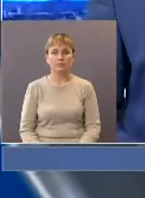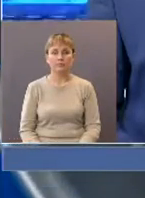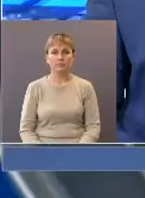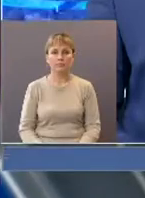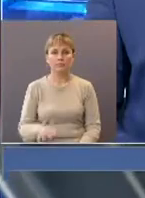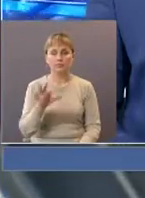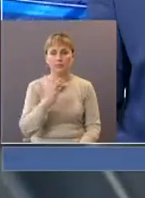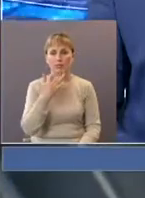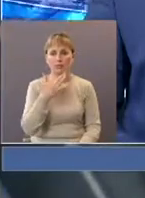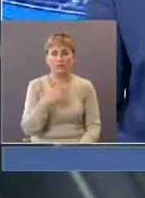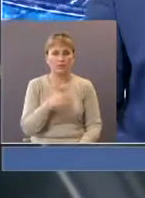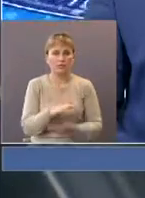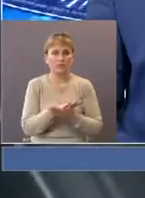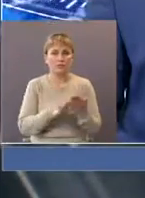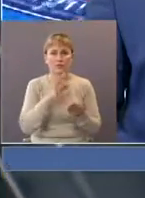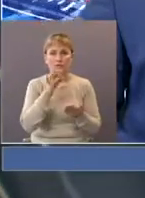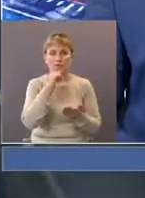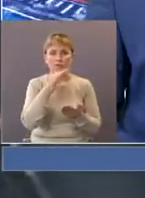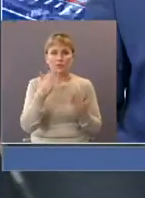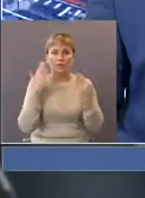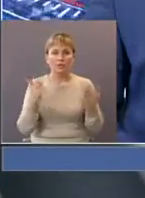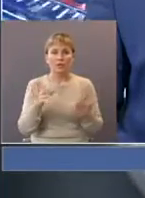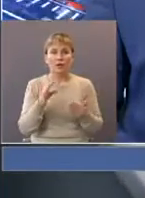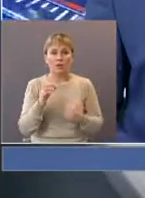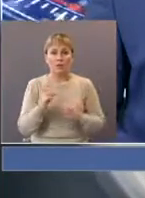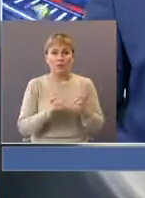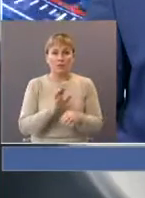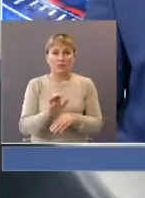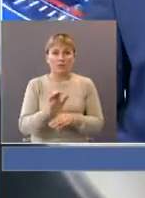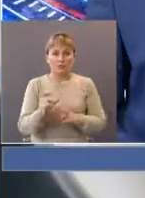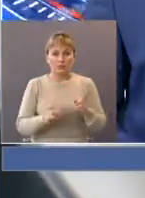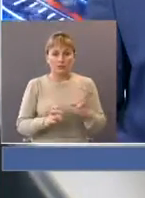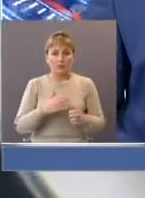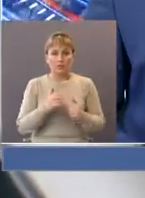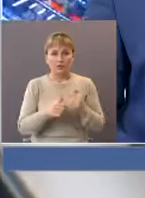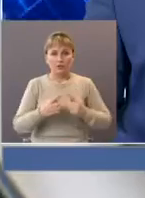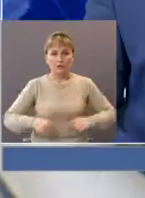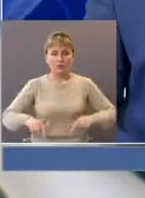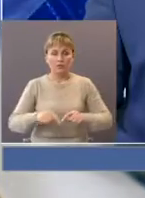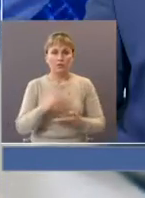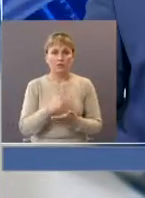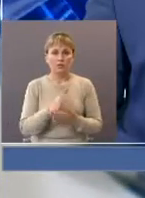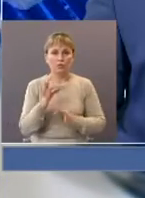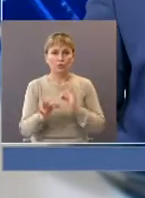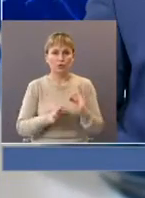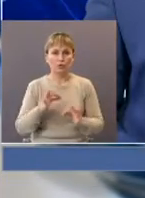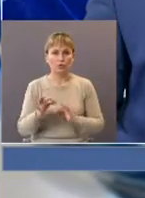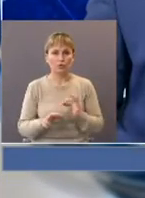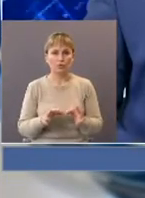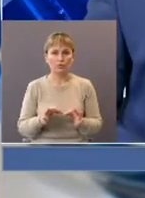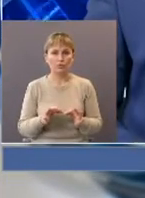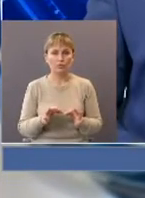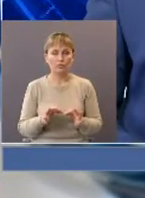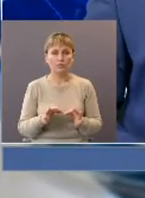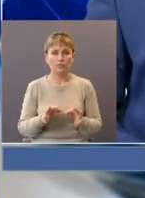Насчет импорта я ничего не могу сказать, но насчет производителей, каждое предприятие действует круглосуточно,